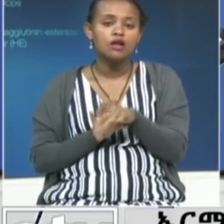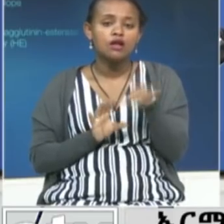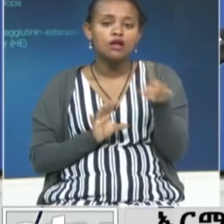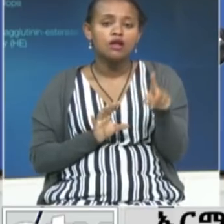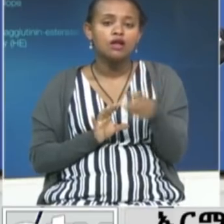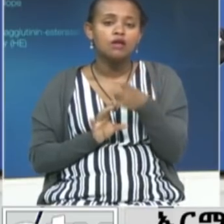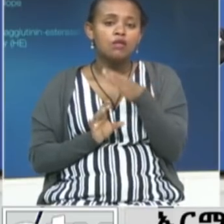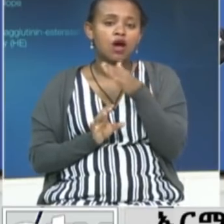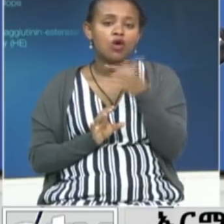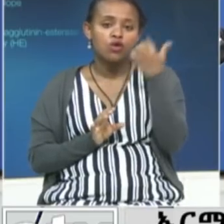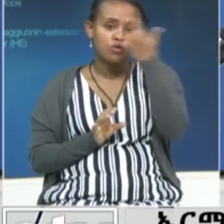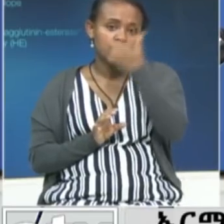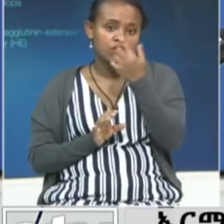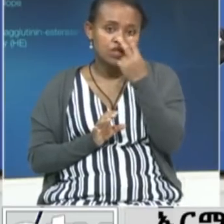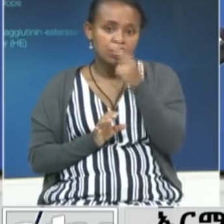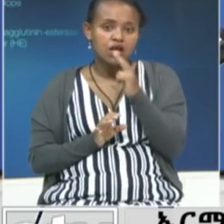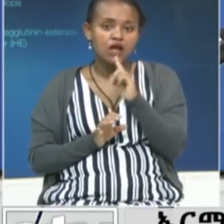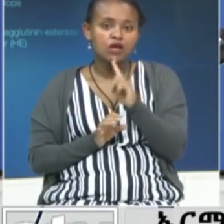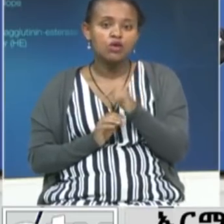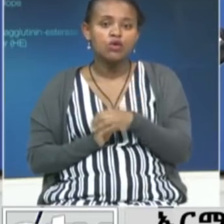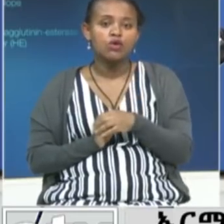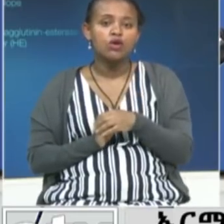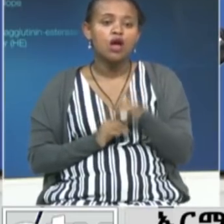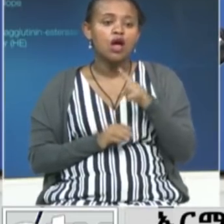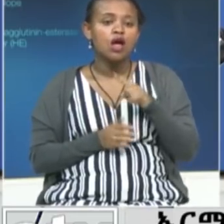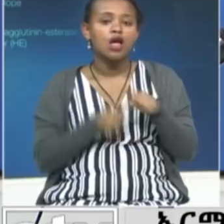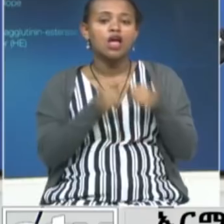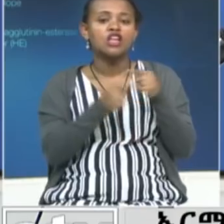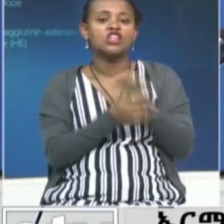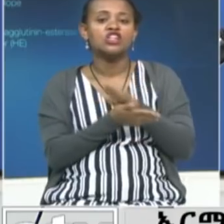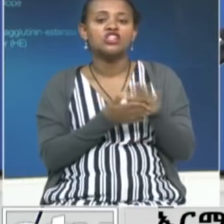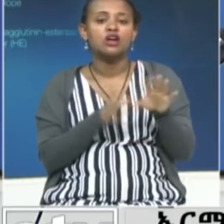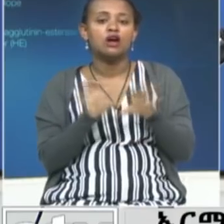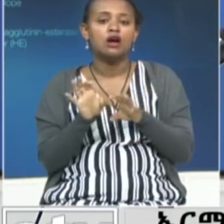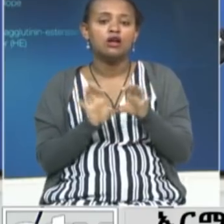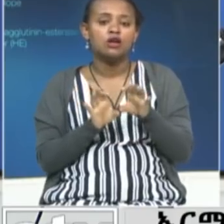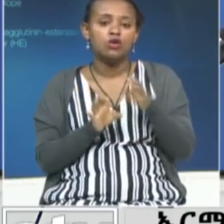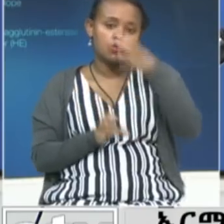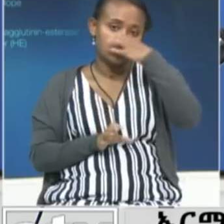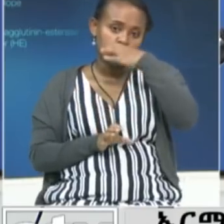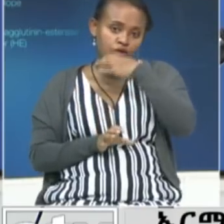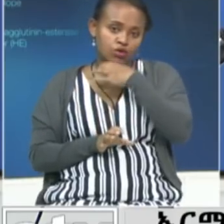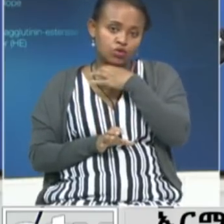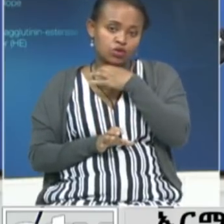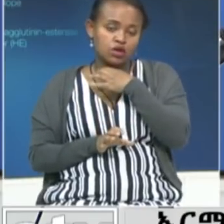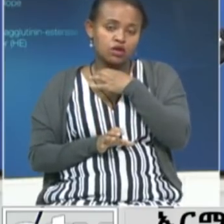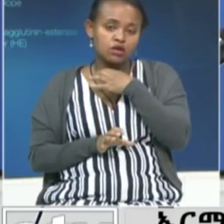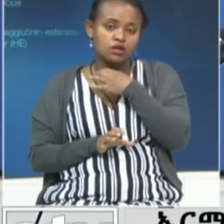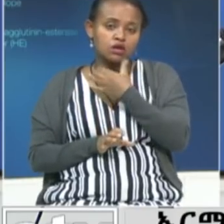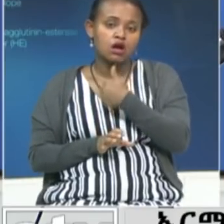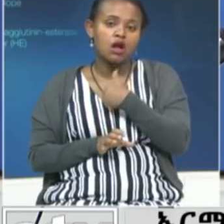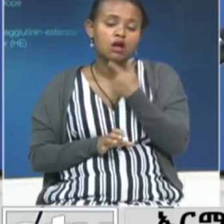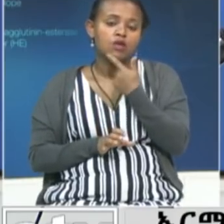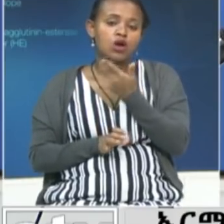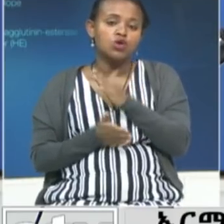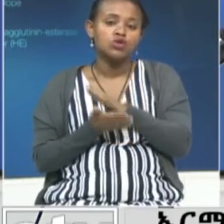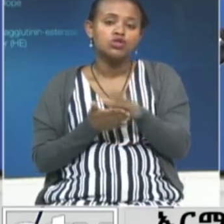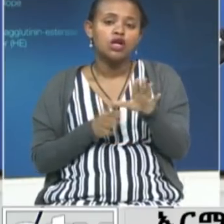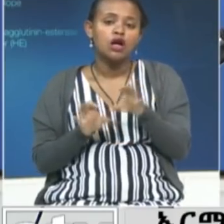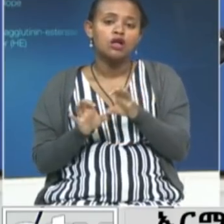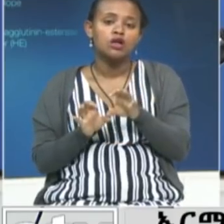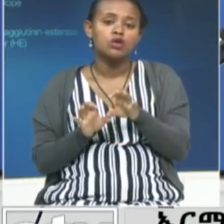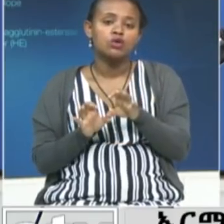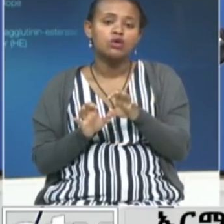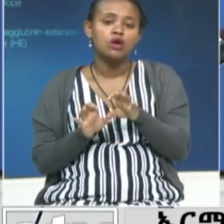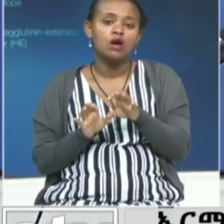ፊት ስለያየሁኝ አጋጣሚ እጅ ቼክ አደረግኩና ያው ትኩሳት ሲቨር ምናምን ነገር ካለ የሚባለውን